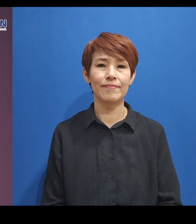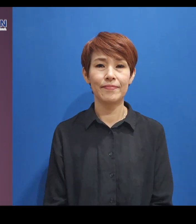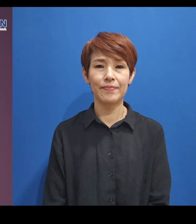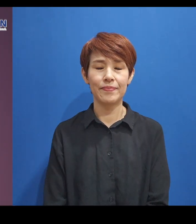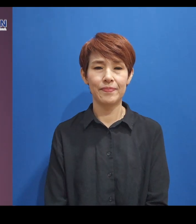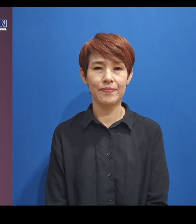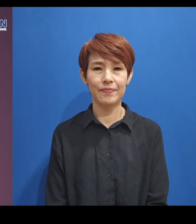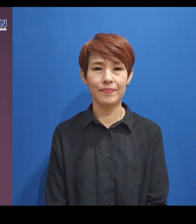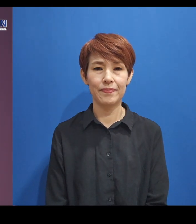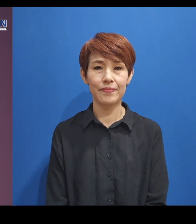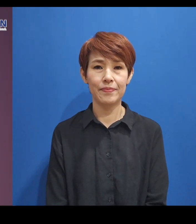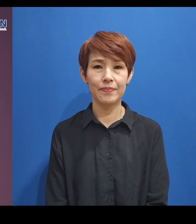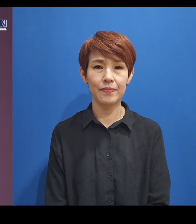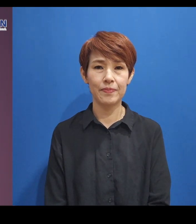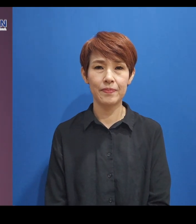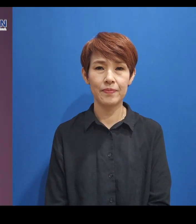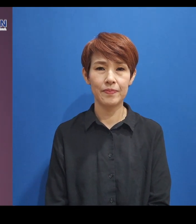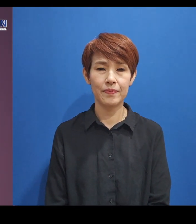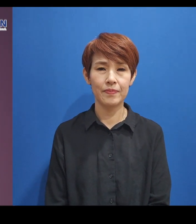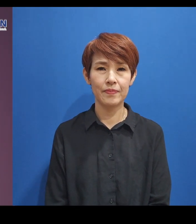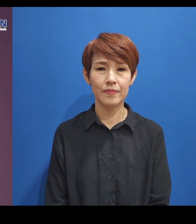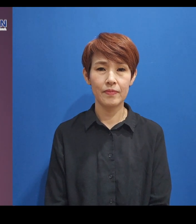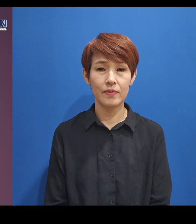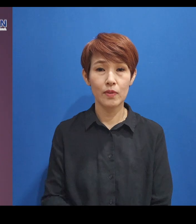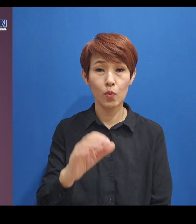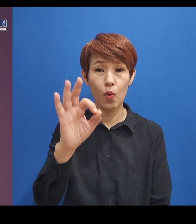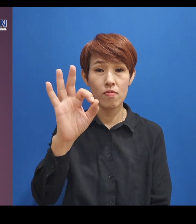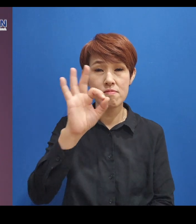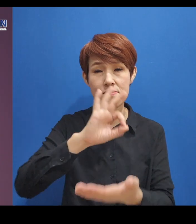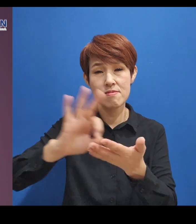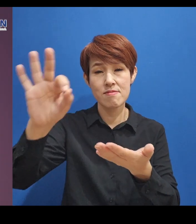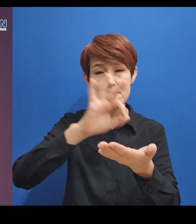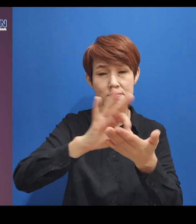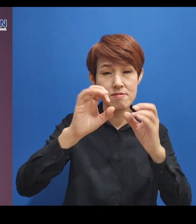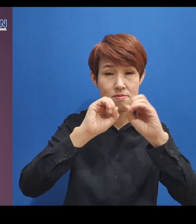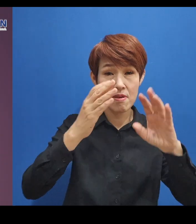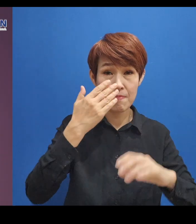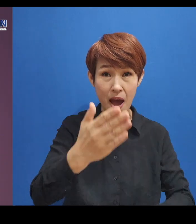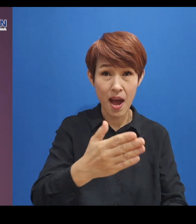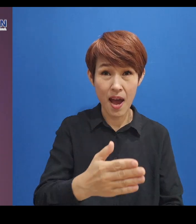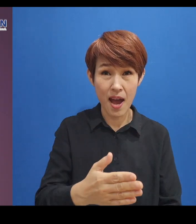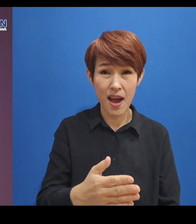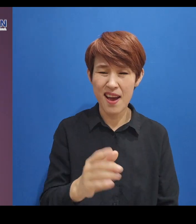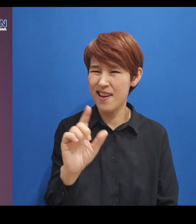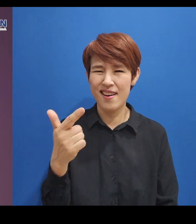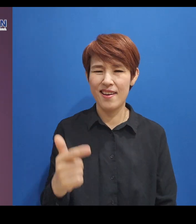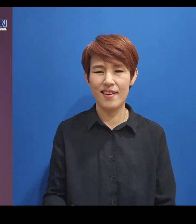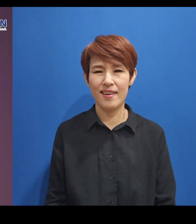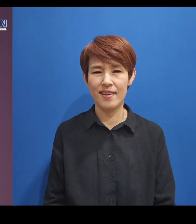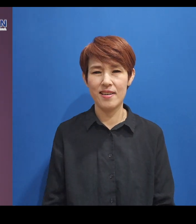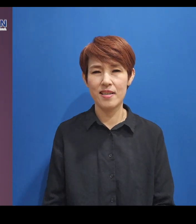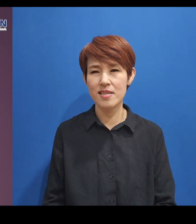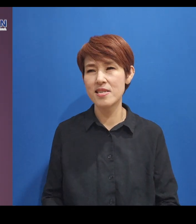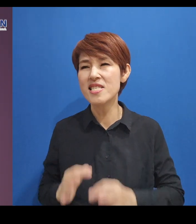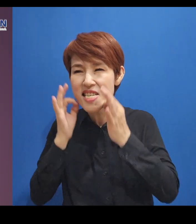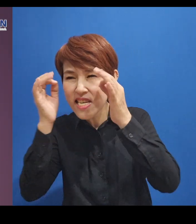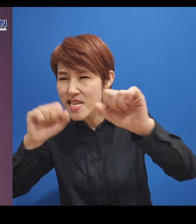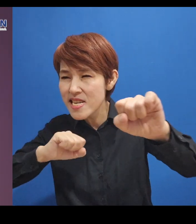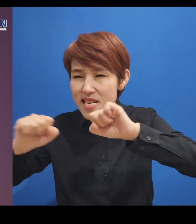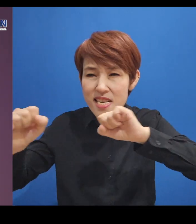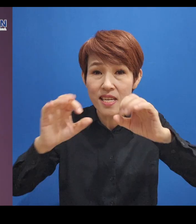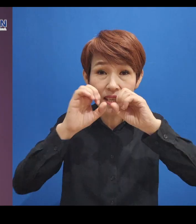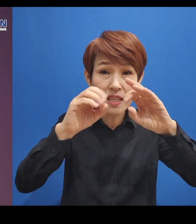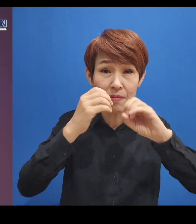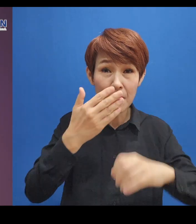된다. 돈 가지고 전도하는 거 아니죠. 열정 가지고 하는 것도 아니에요.